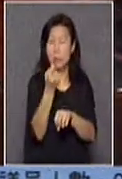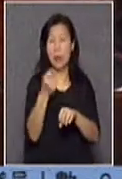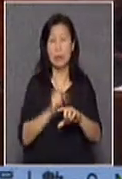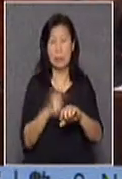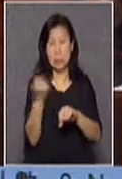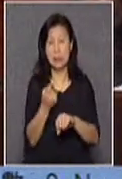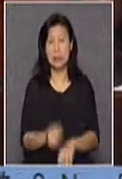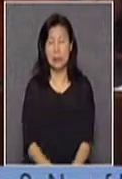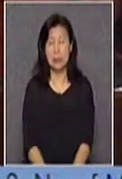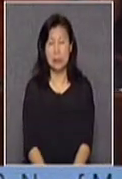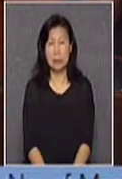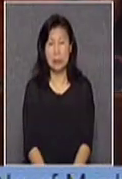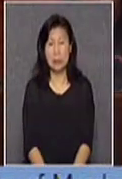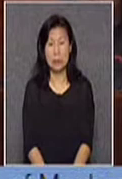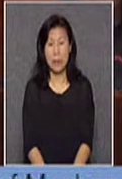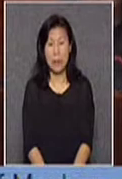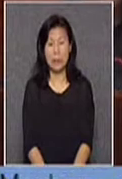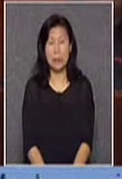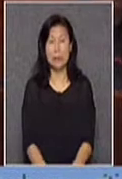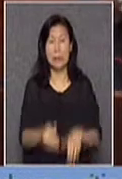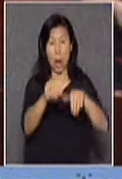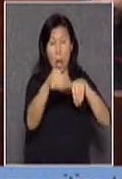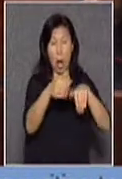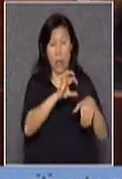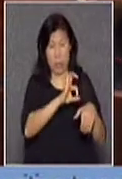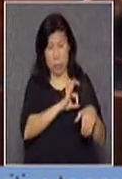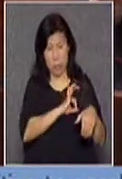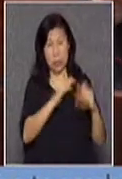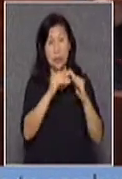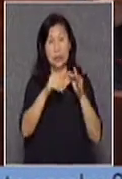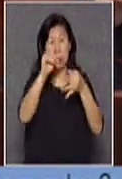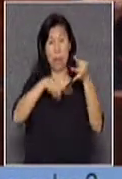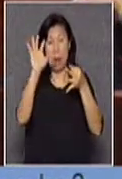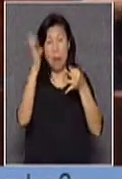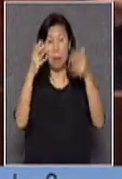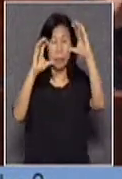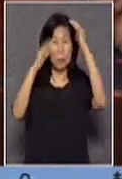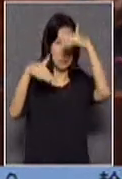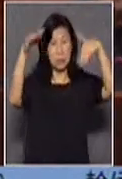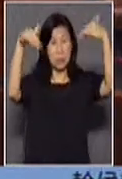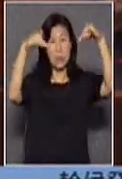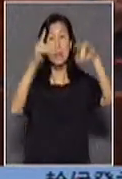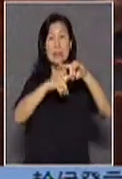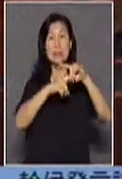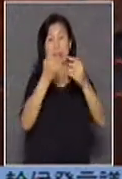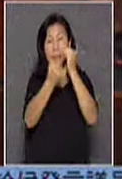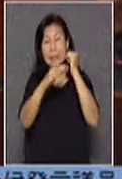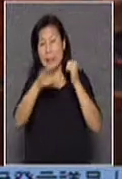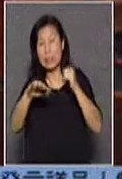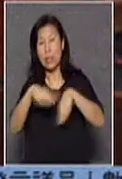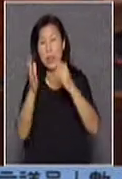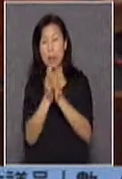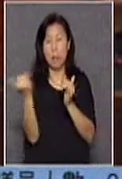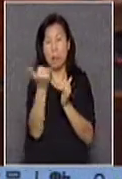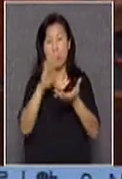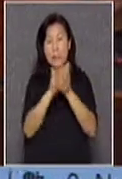係鄉議局同埋呢個嘅黃惠德堂嘅後人咧，盡快大家開會，因為我哋都